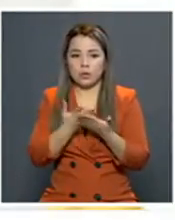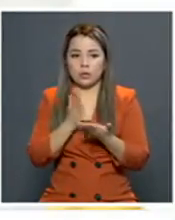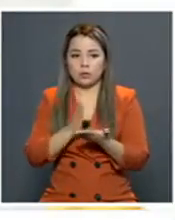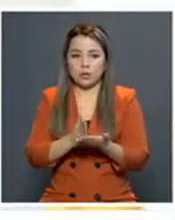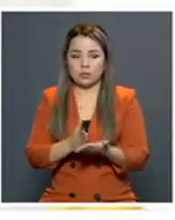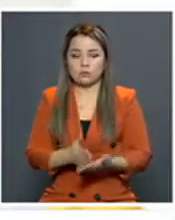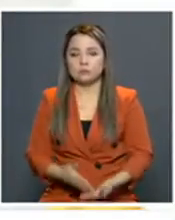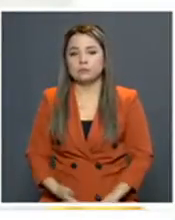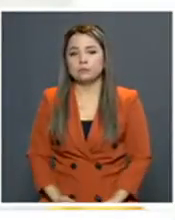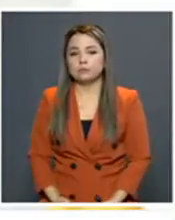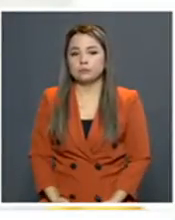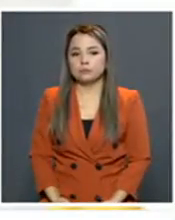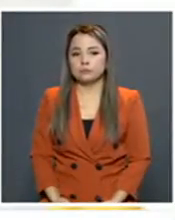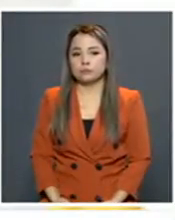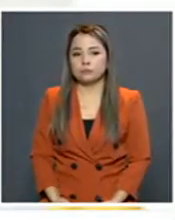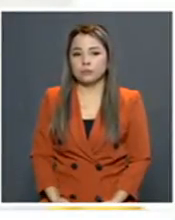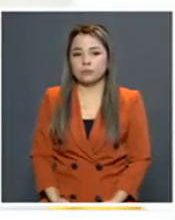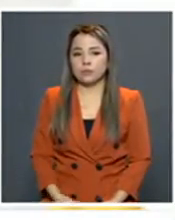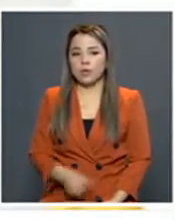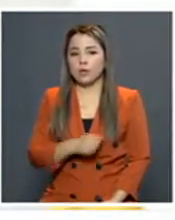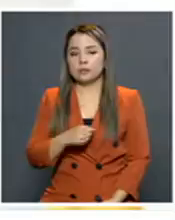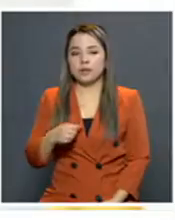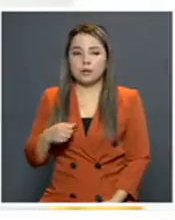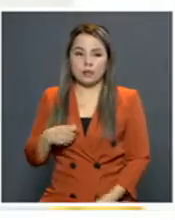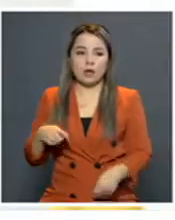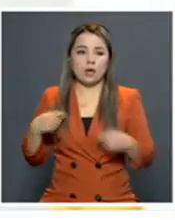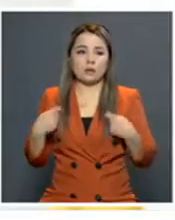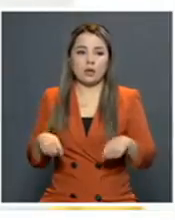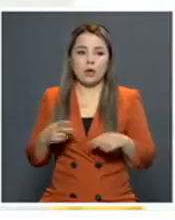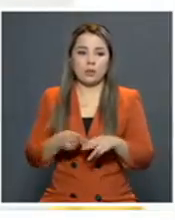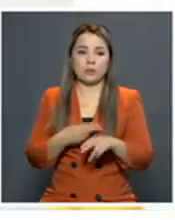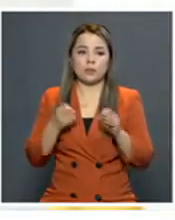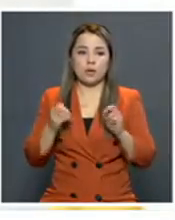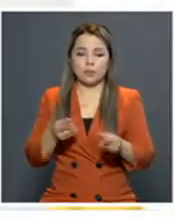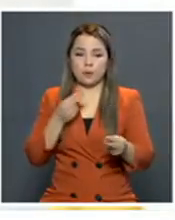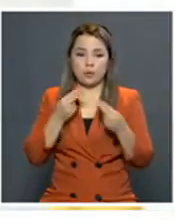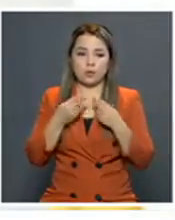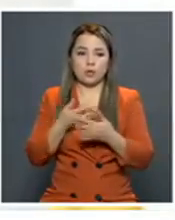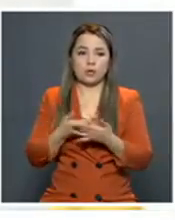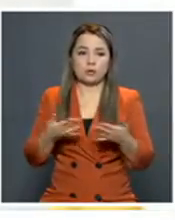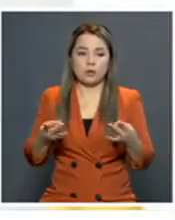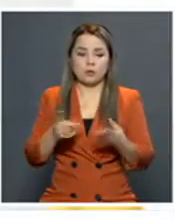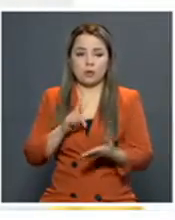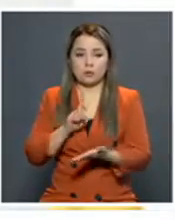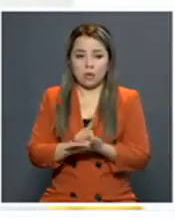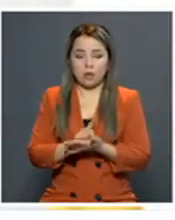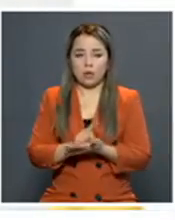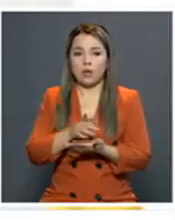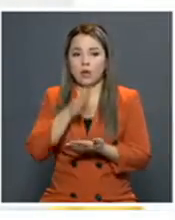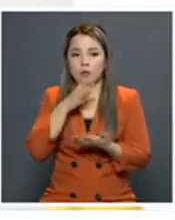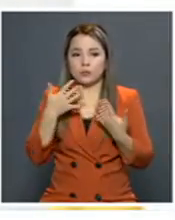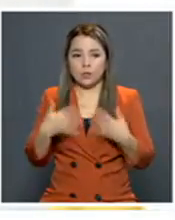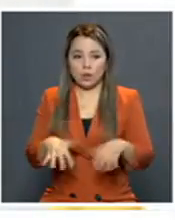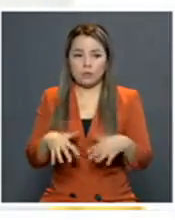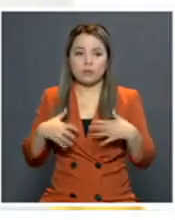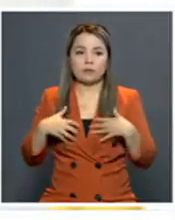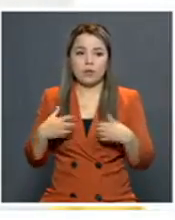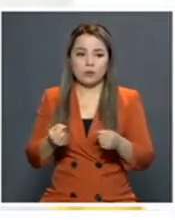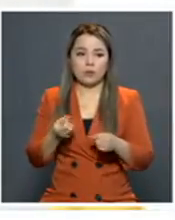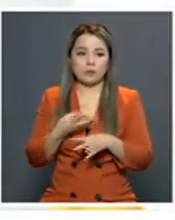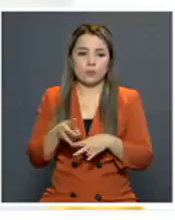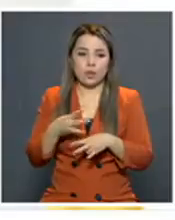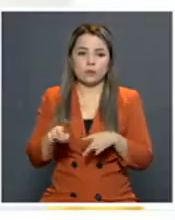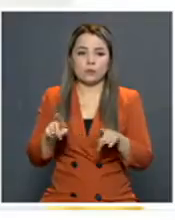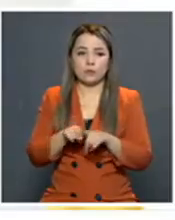была только безопасная продукция. Ең алдымен нарықта қауіпсіз тауар болу керек. Себебі көп жағдайда мерзімі өтіп кеткен денсаулыққа қауіпті